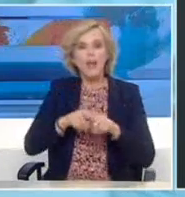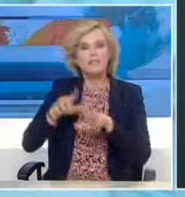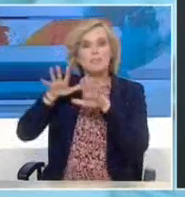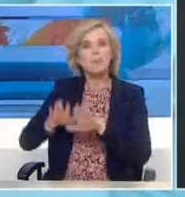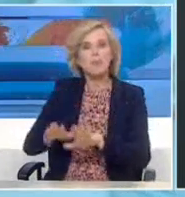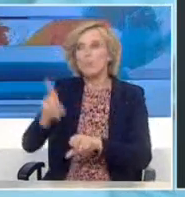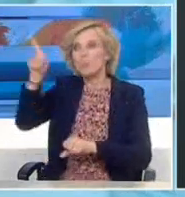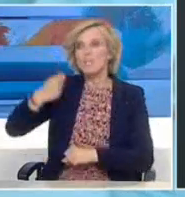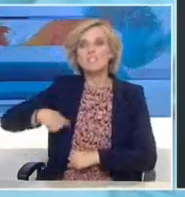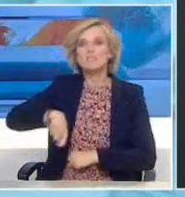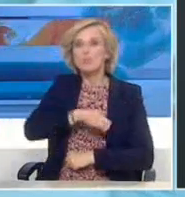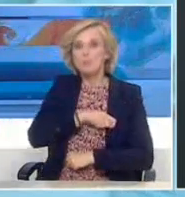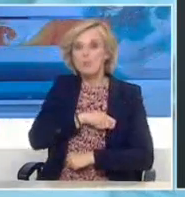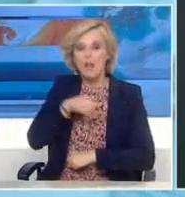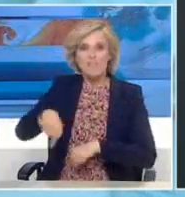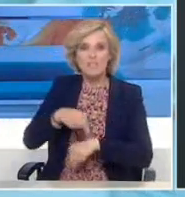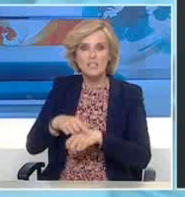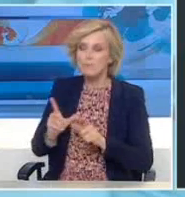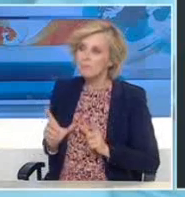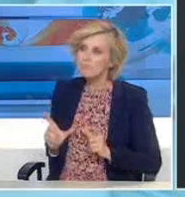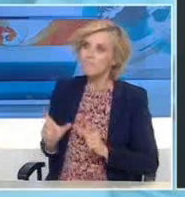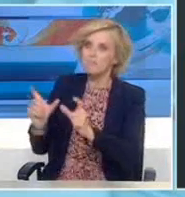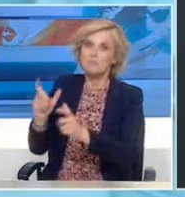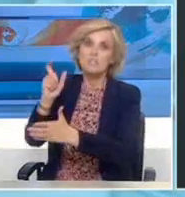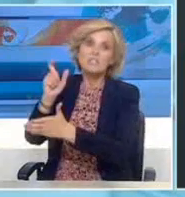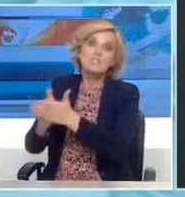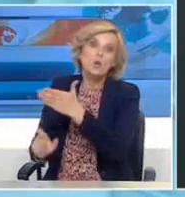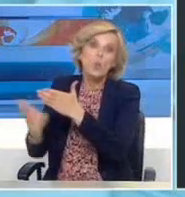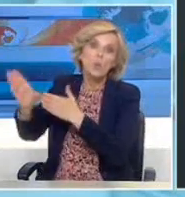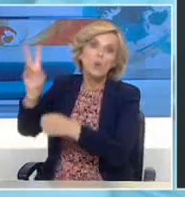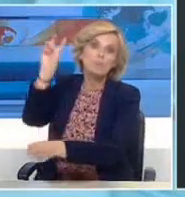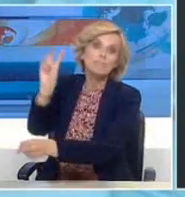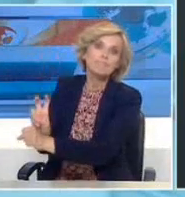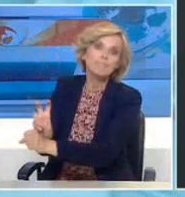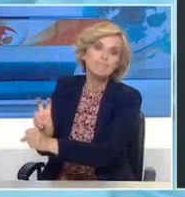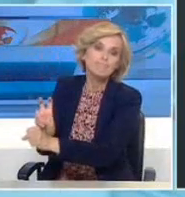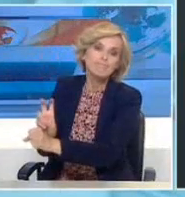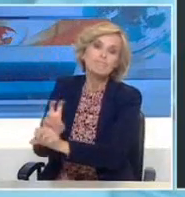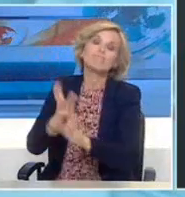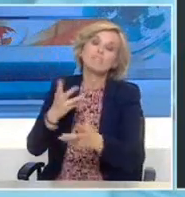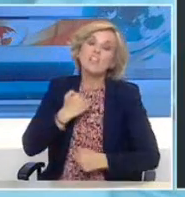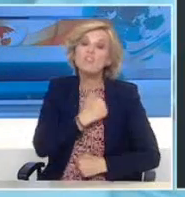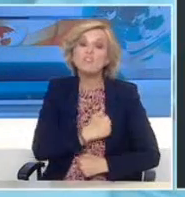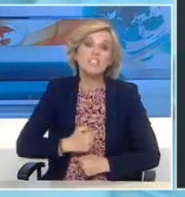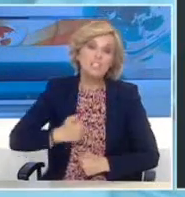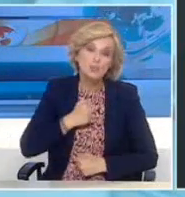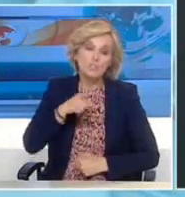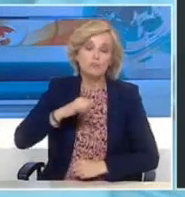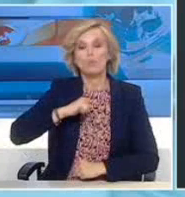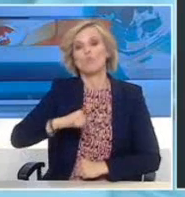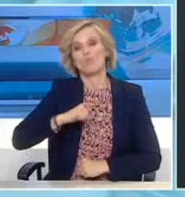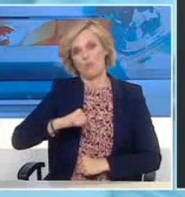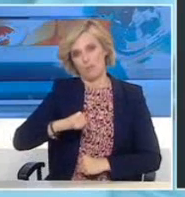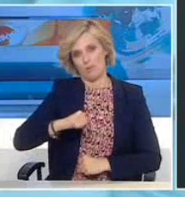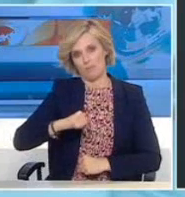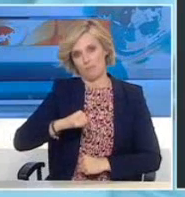σε απομόνωση στο ξενοδοχείο. Δυστυχώς για εμάς οι φόβοι μας επιβεβαιώθηκαν. Δυστυχώς για όσους